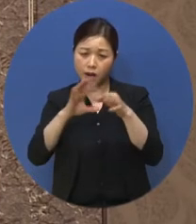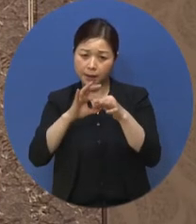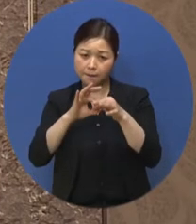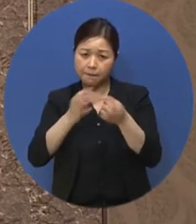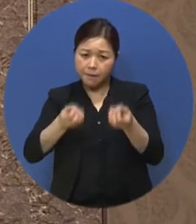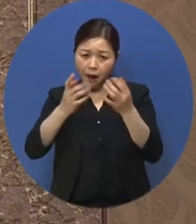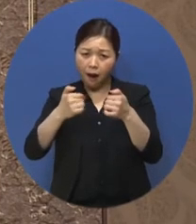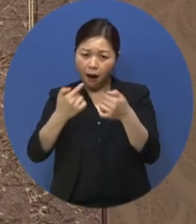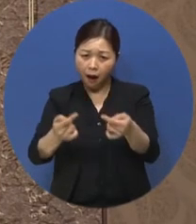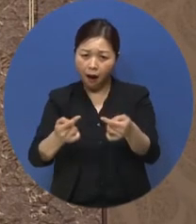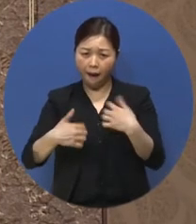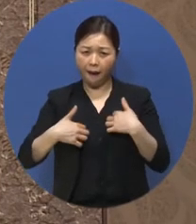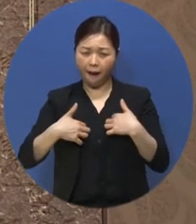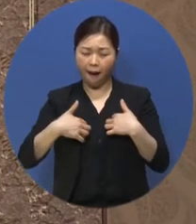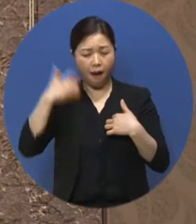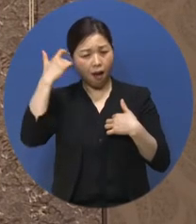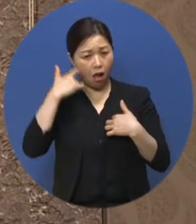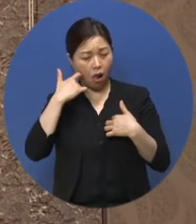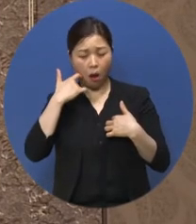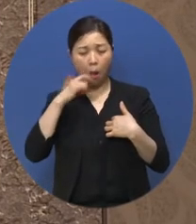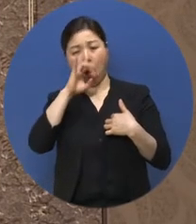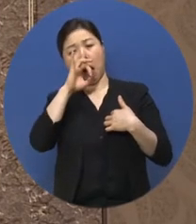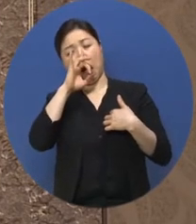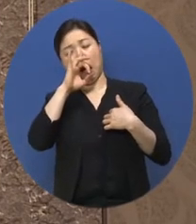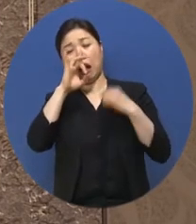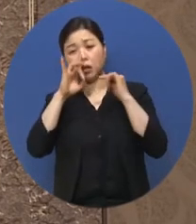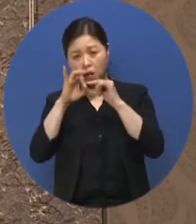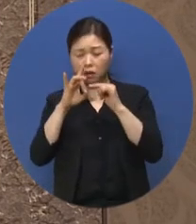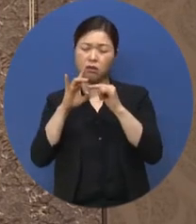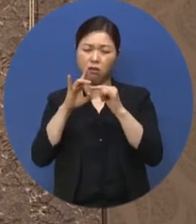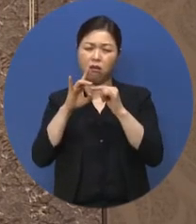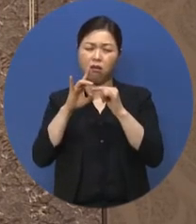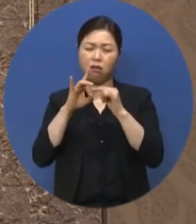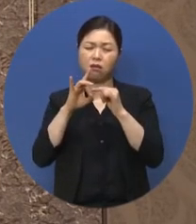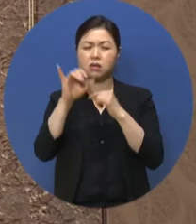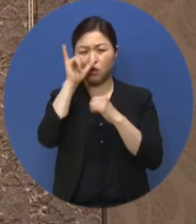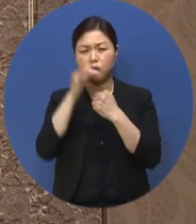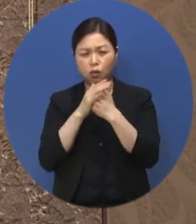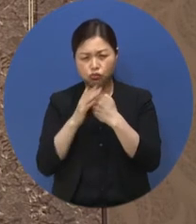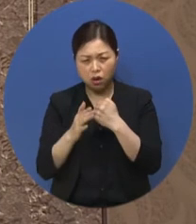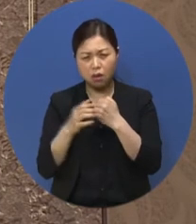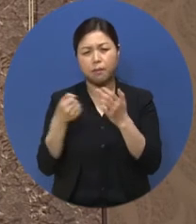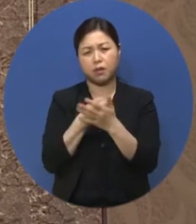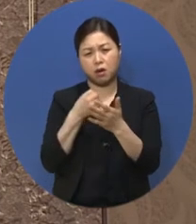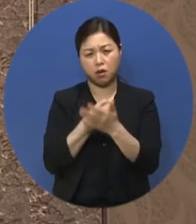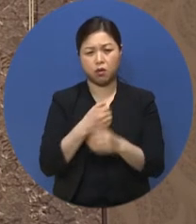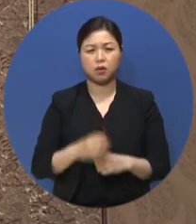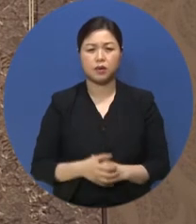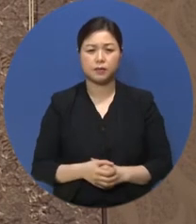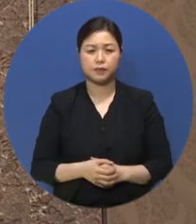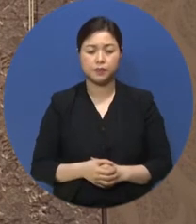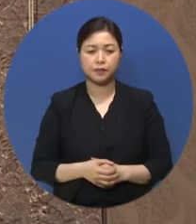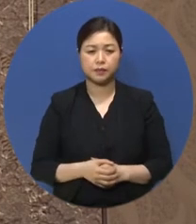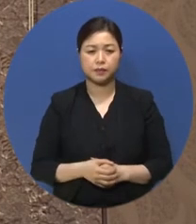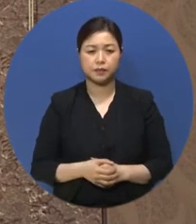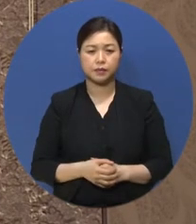영광의 순간을 못 보는 수도 생기잖아요. 그게. 네. 그런 게 참 안타까운 부분입니다. 그래서